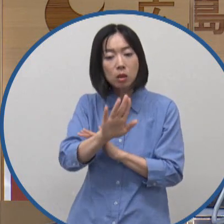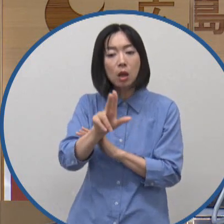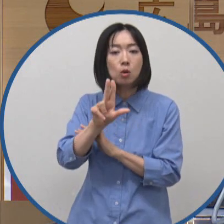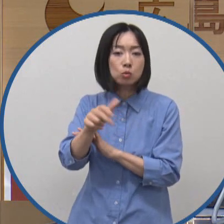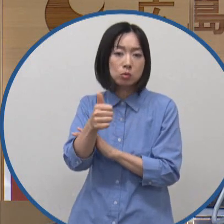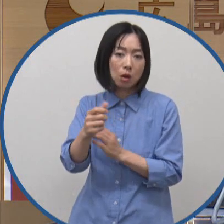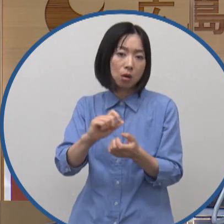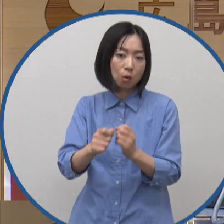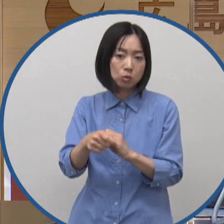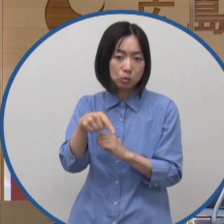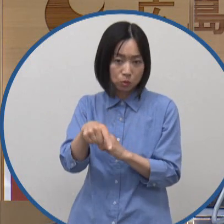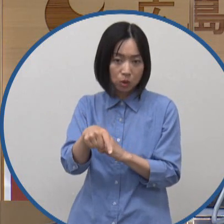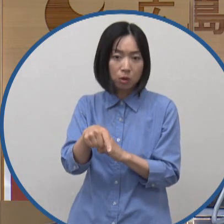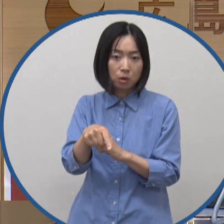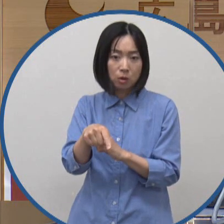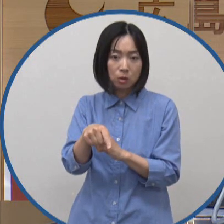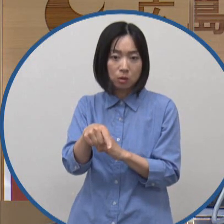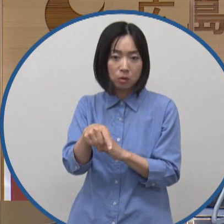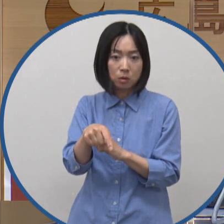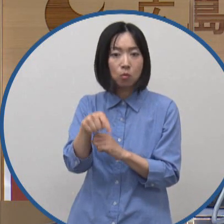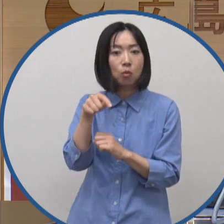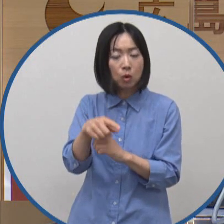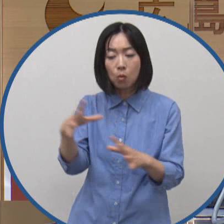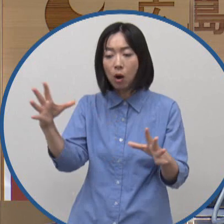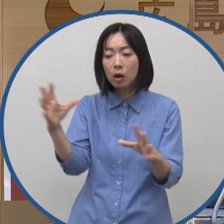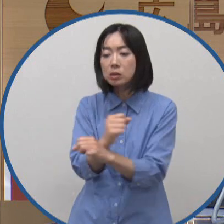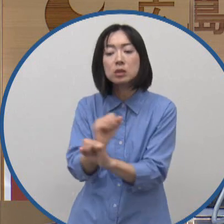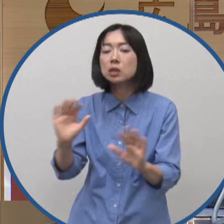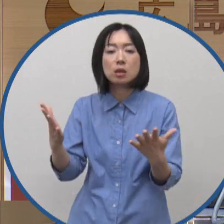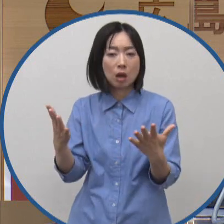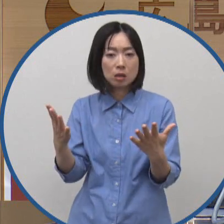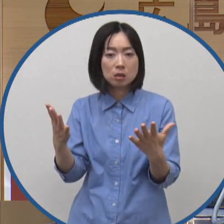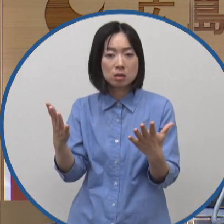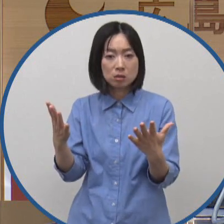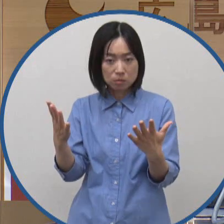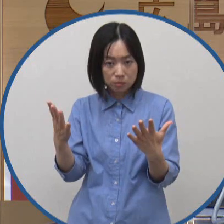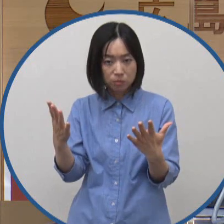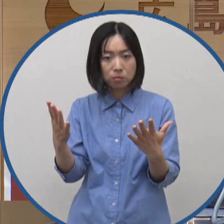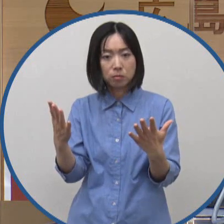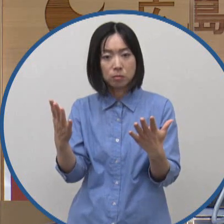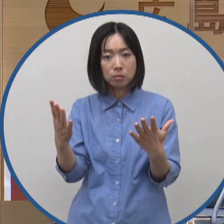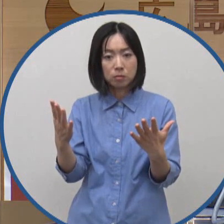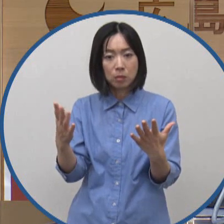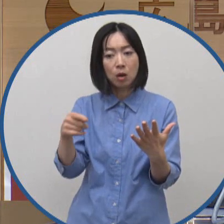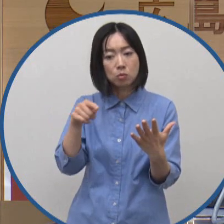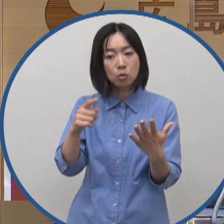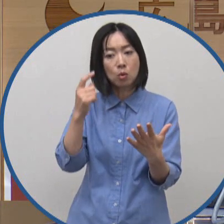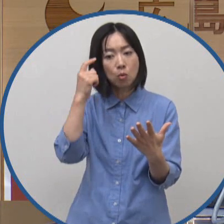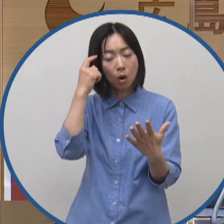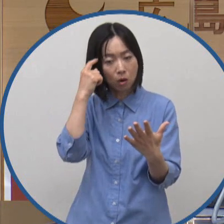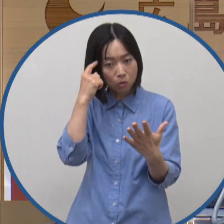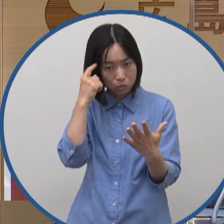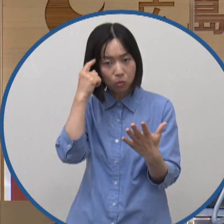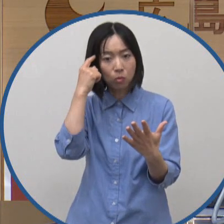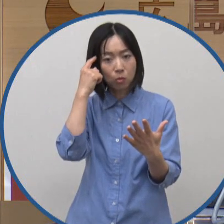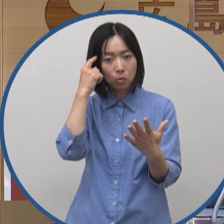で、デルタ株は消えることはありません。そういったことを考えると、でさ